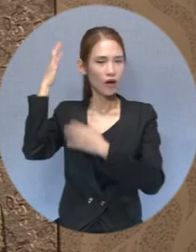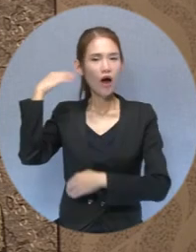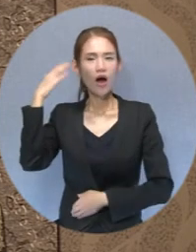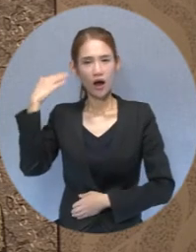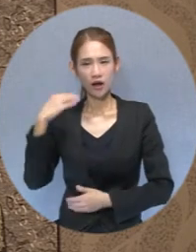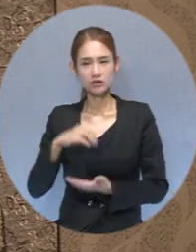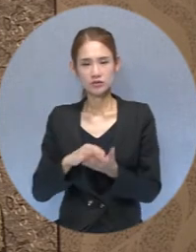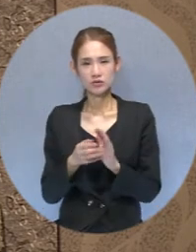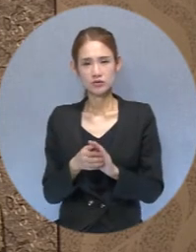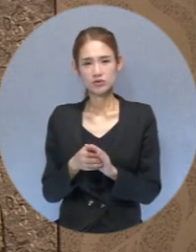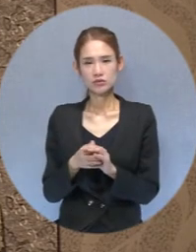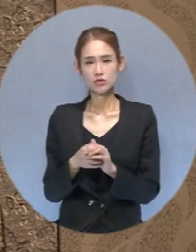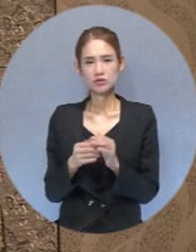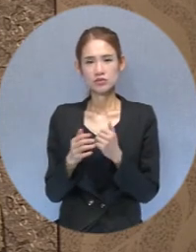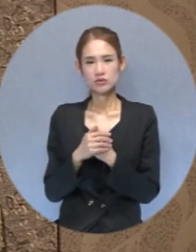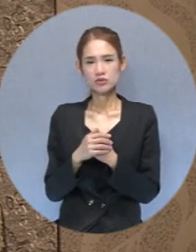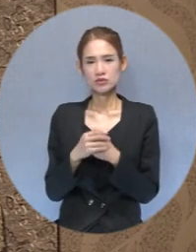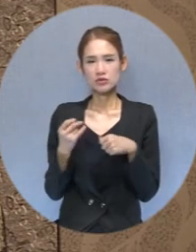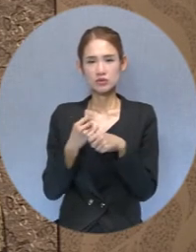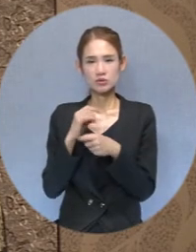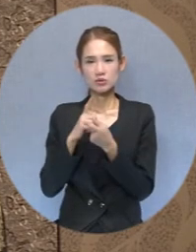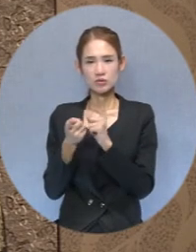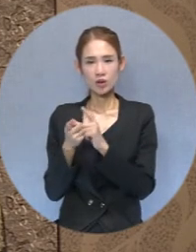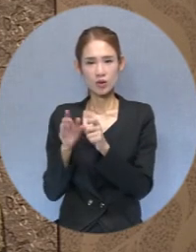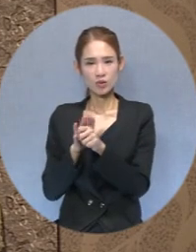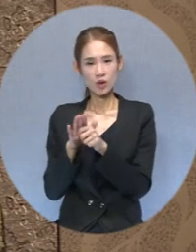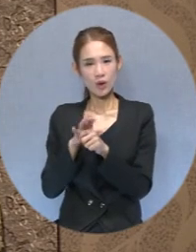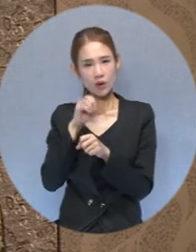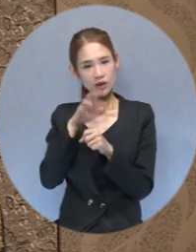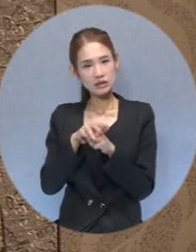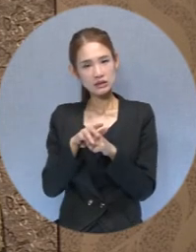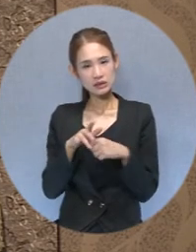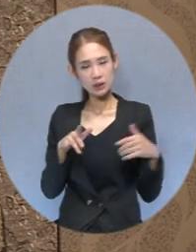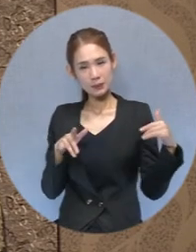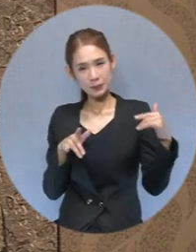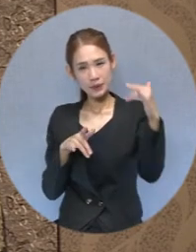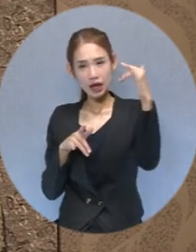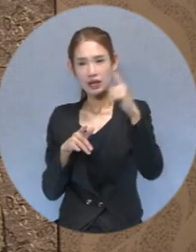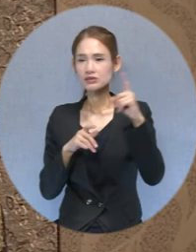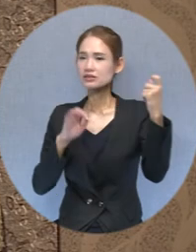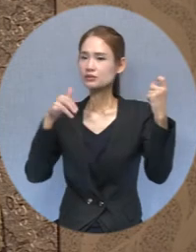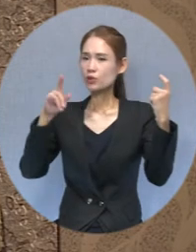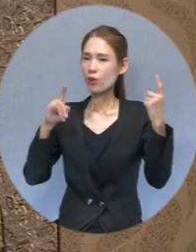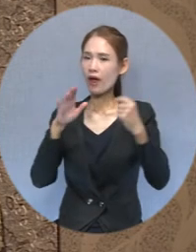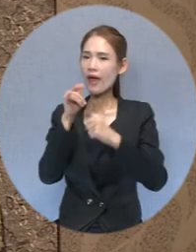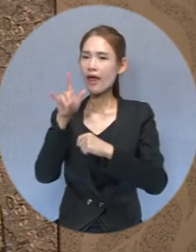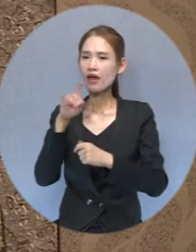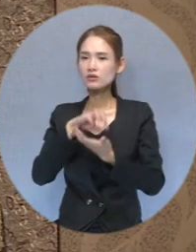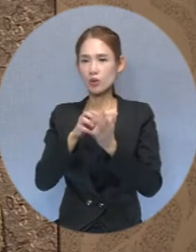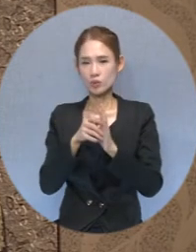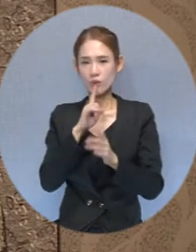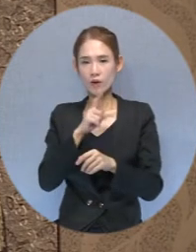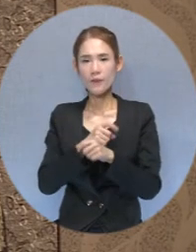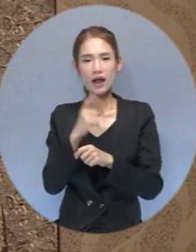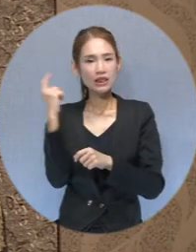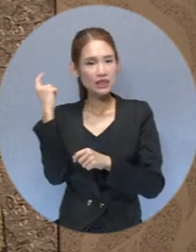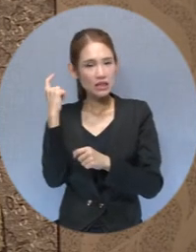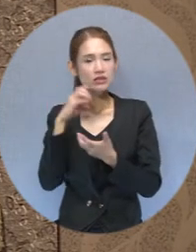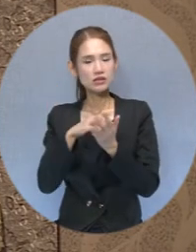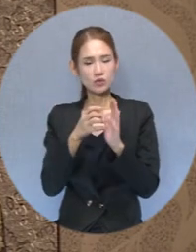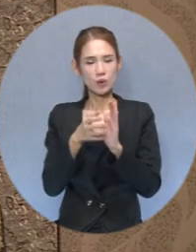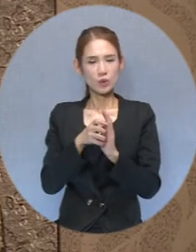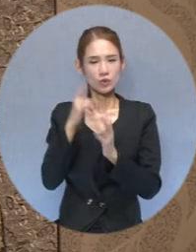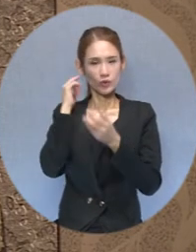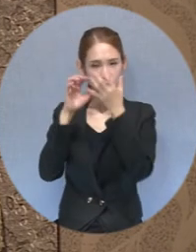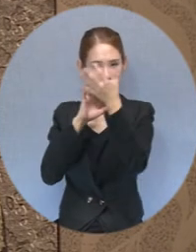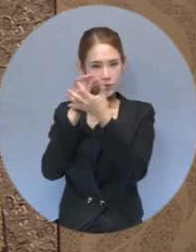네, 우스갯소리를 연인끼리 사랑 비행기 한 10초 지나가거든 씩 하고. 해 이렇게 해야 될 정도로 굉장히